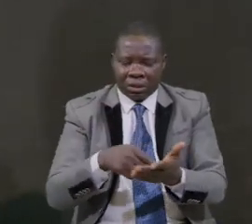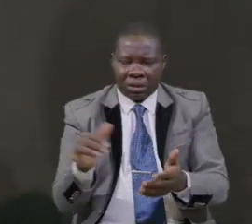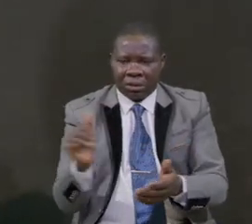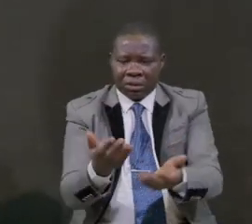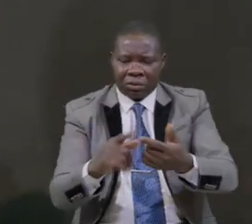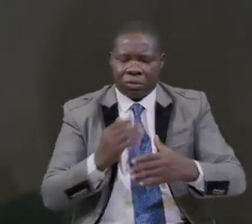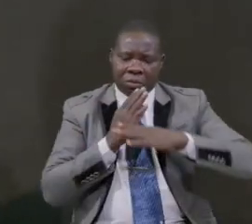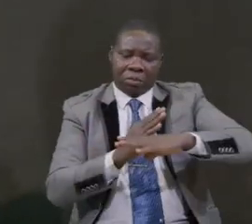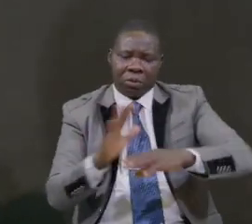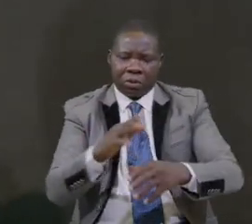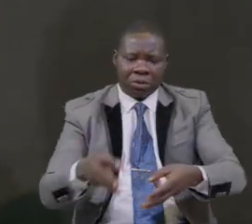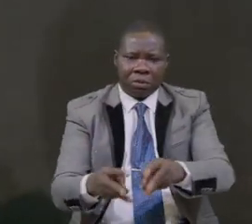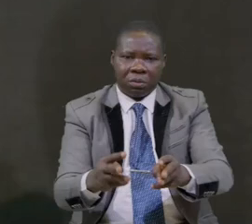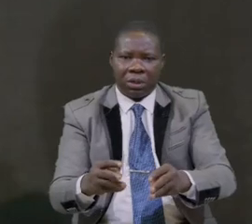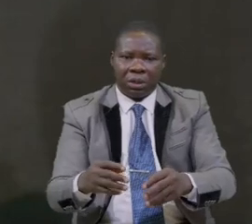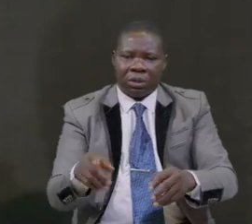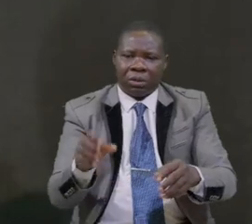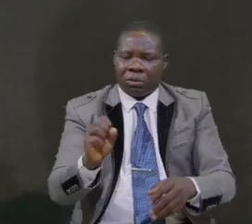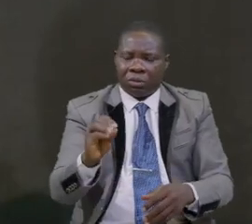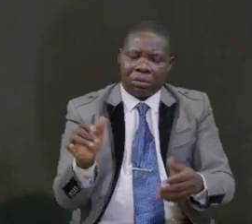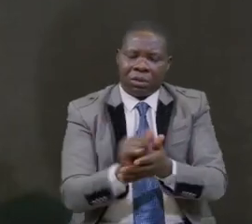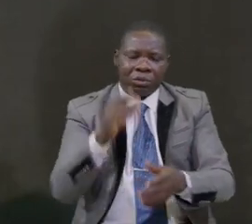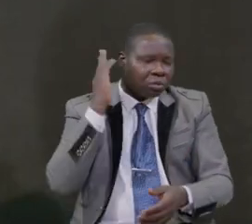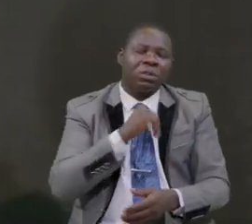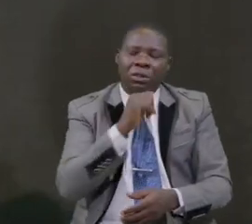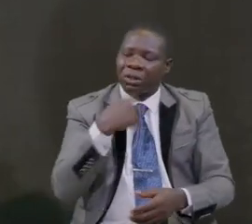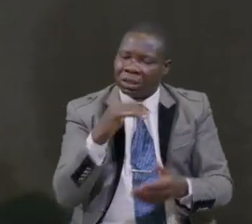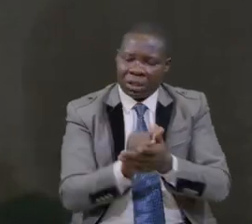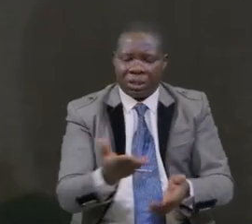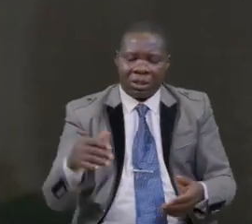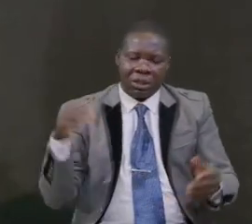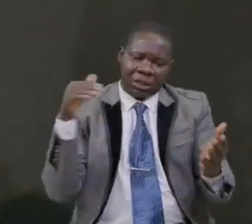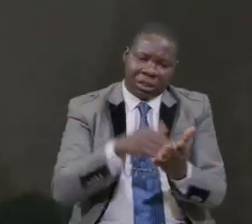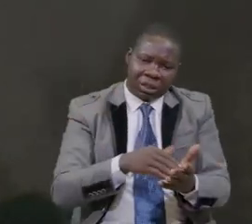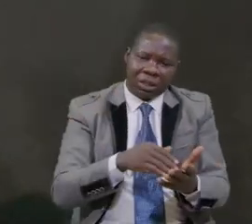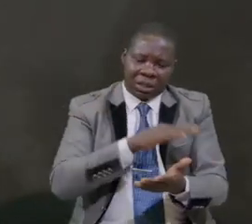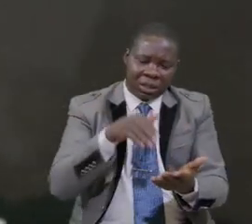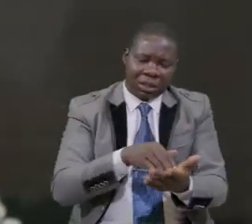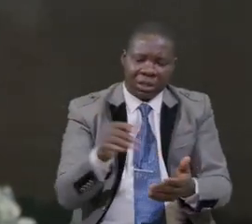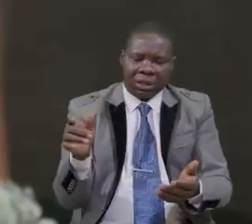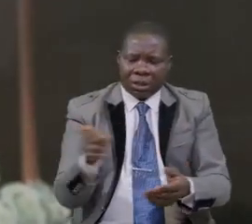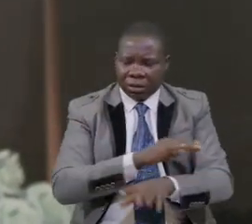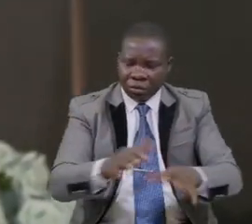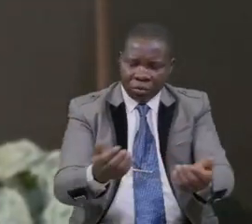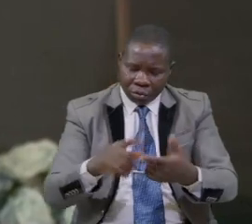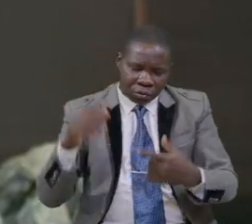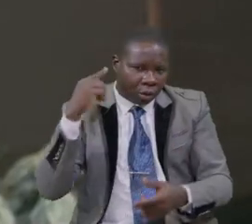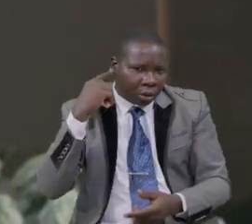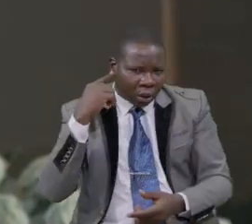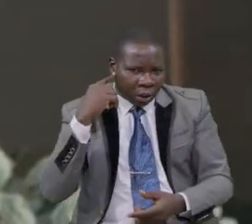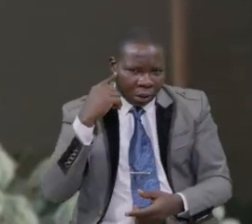pour que tu ne dises plus ça encore. Qu'ils ne veulent pas entendre ça. Ils ne veulent pas entendre que l'alcool